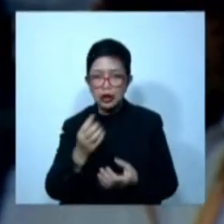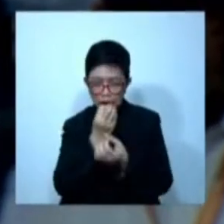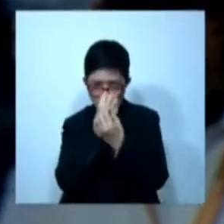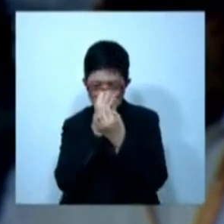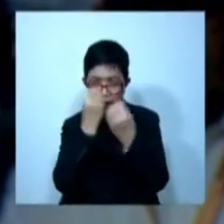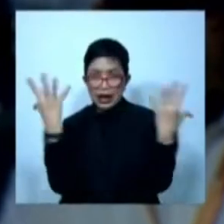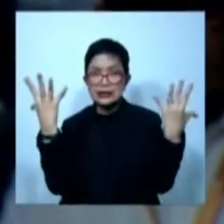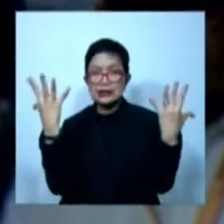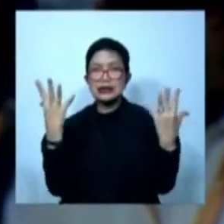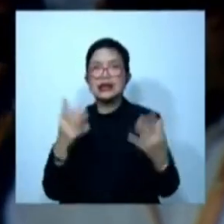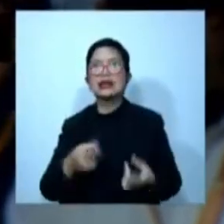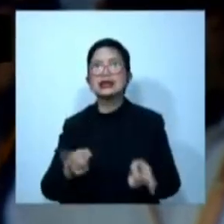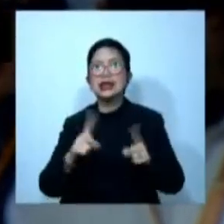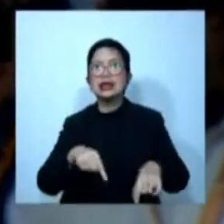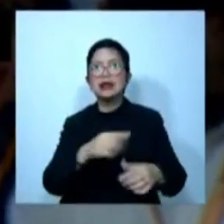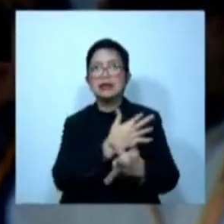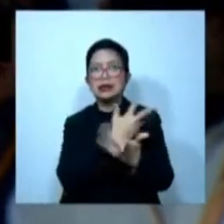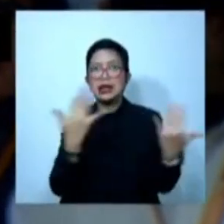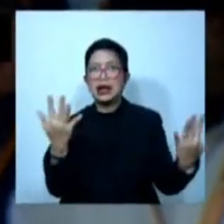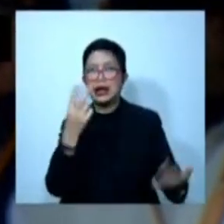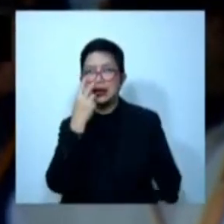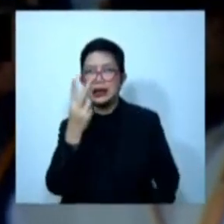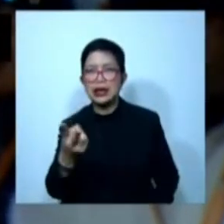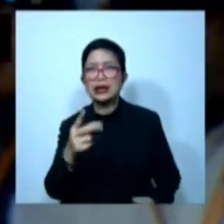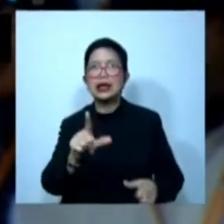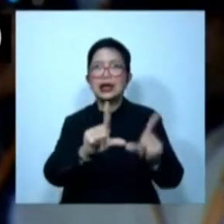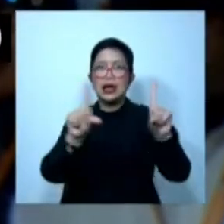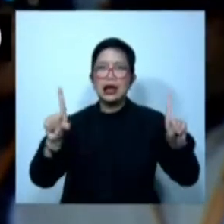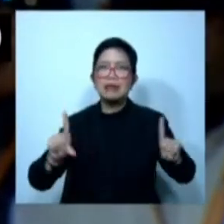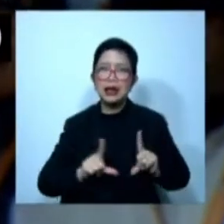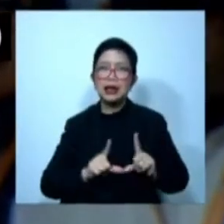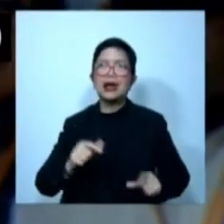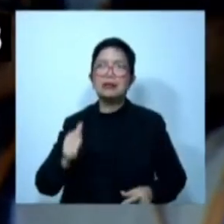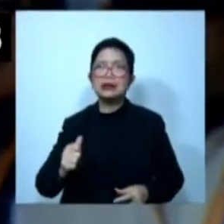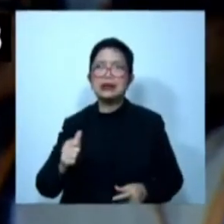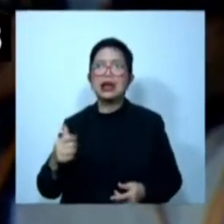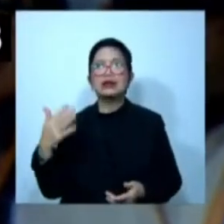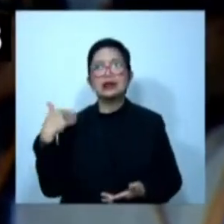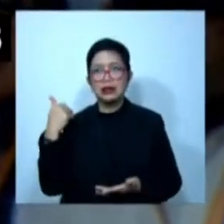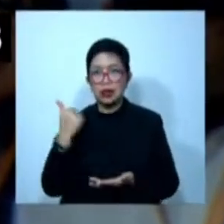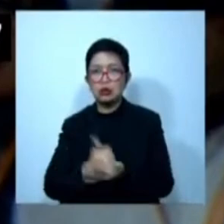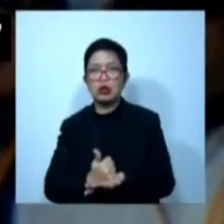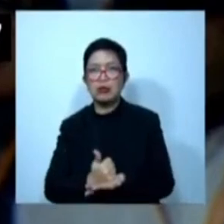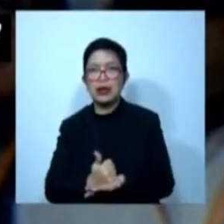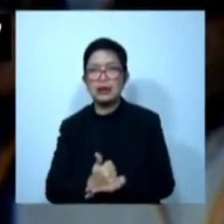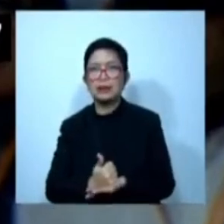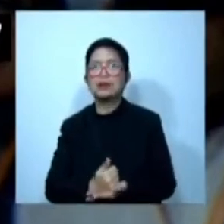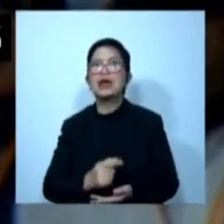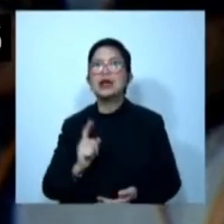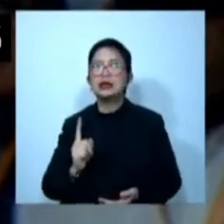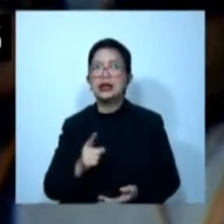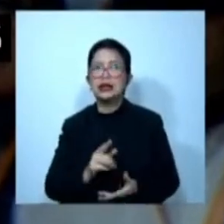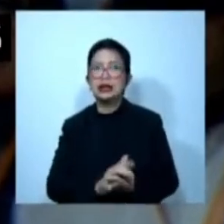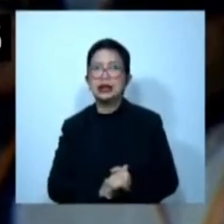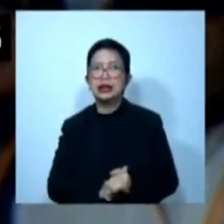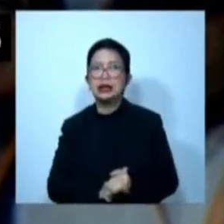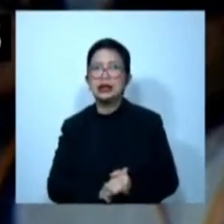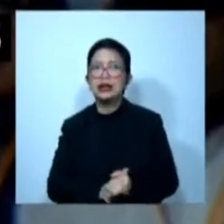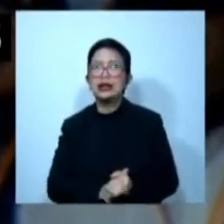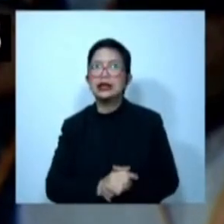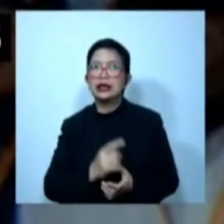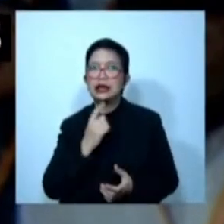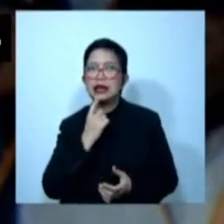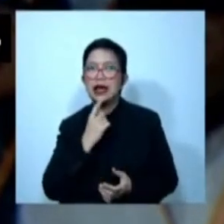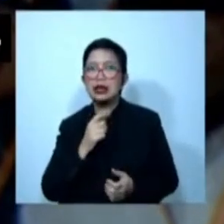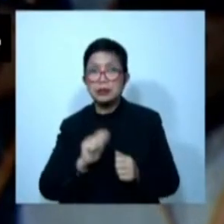transparansi, sehingga rakyat pun melihat ini institusi yang bisa dipertanggungjawabkan. Jadi salah satu reformnya adalah reform